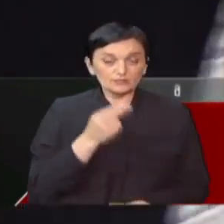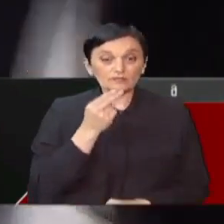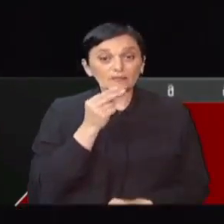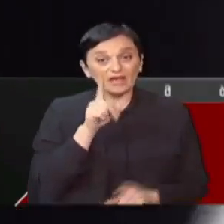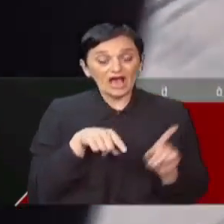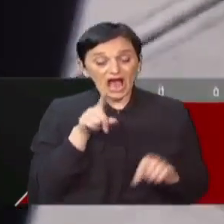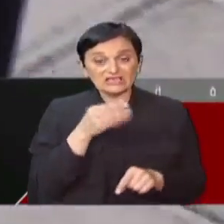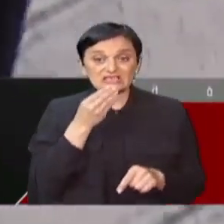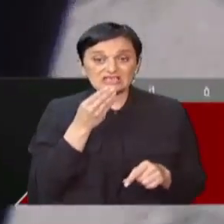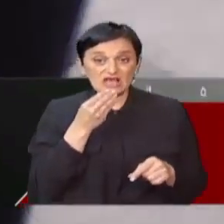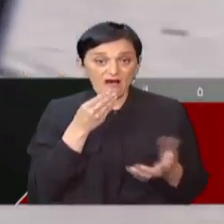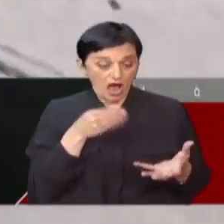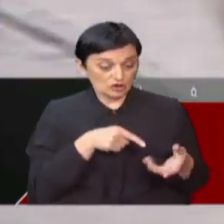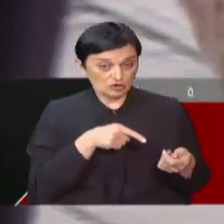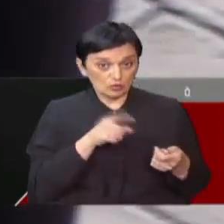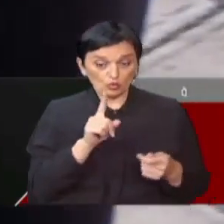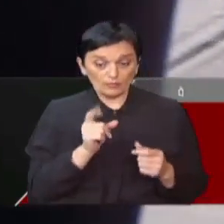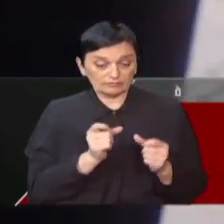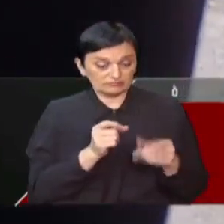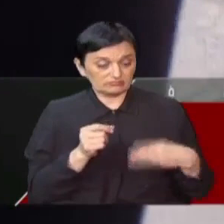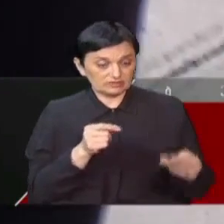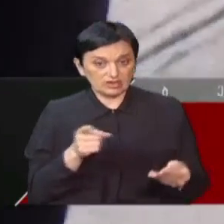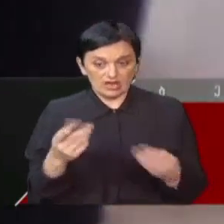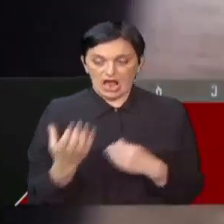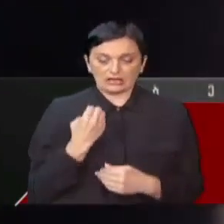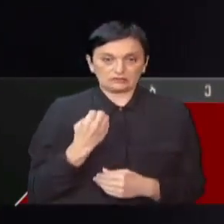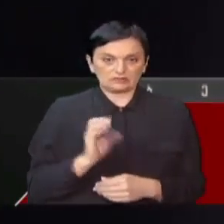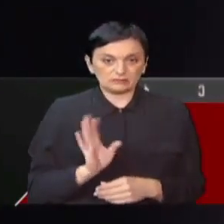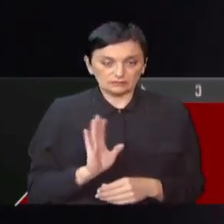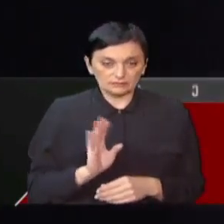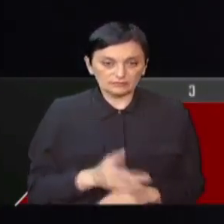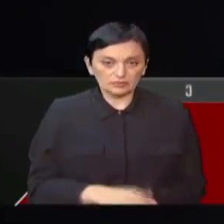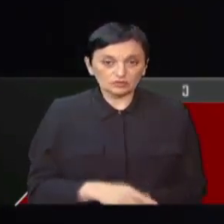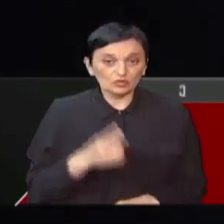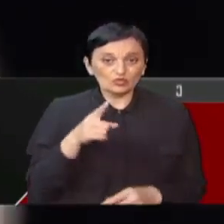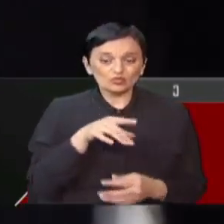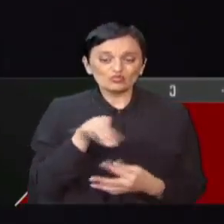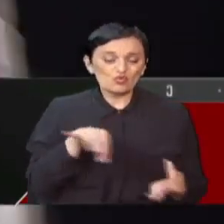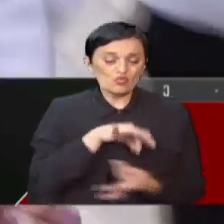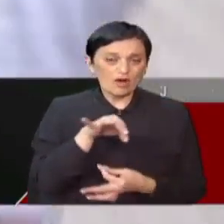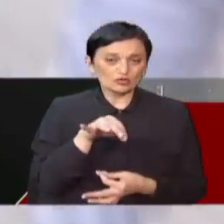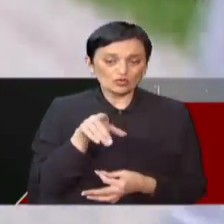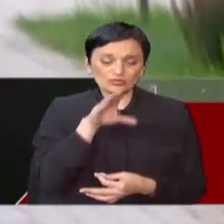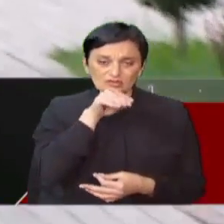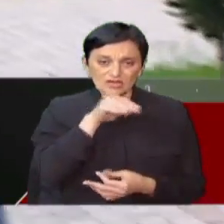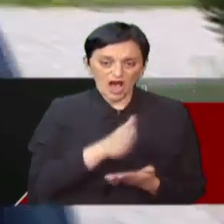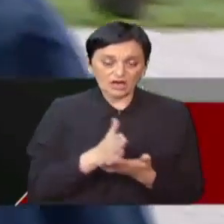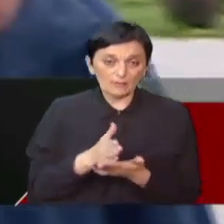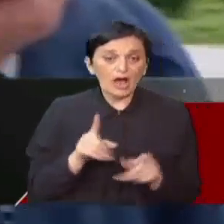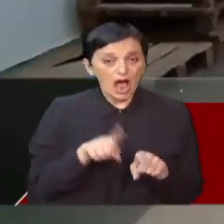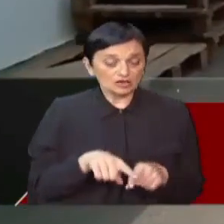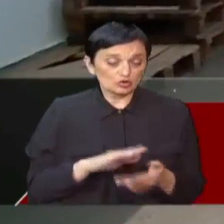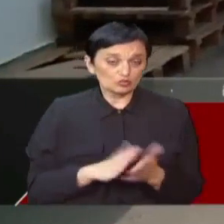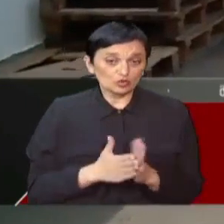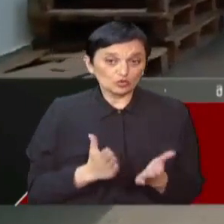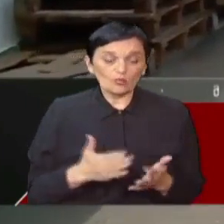ხან საჭმელი ხო? ხო საჭმელი, რომ გადაუხვიდეთ და აღარ გიკვეს. გადაკრასო ძაღლს უპატრონო ძაღლები არიან. ასეთი